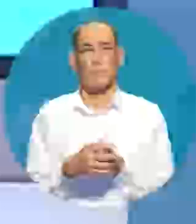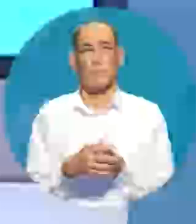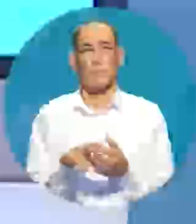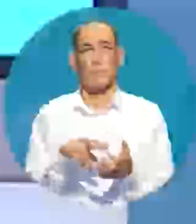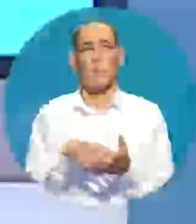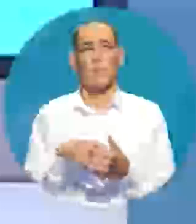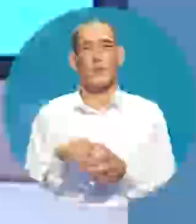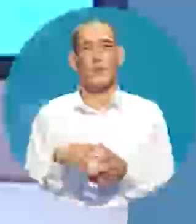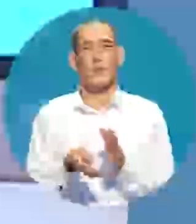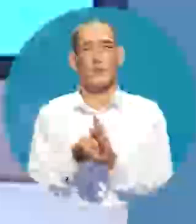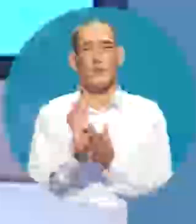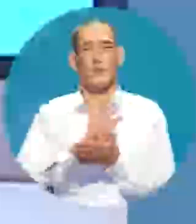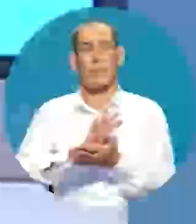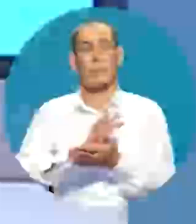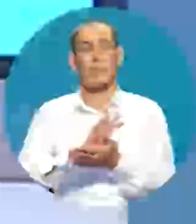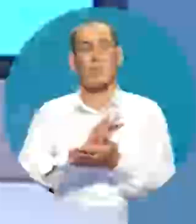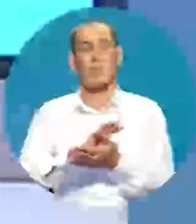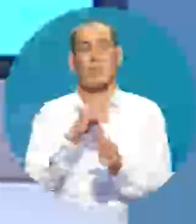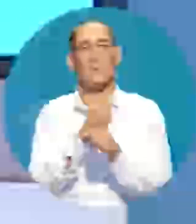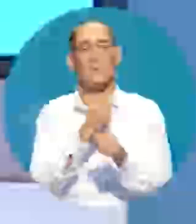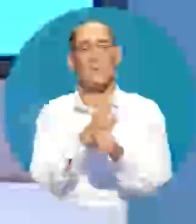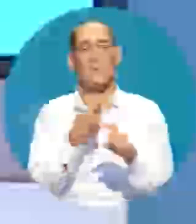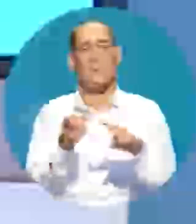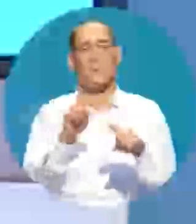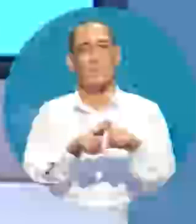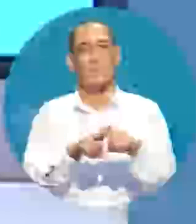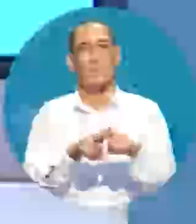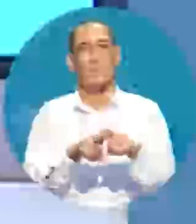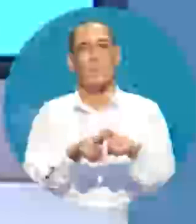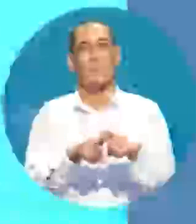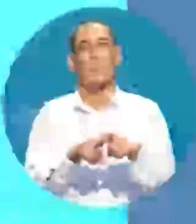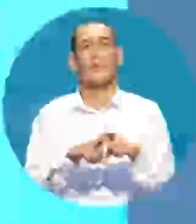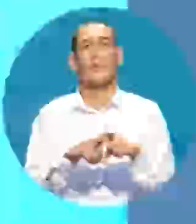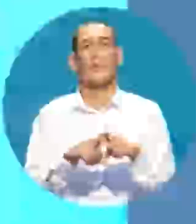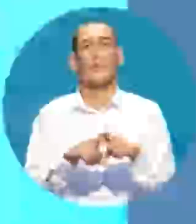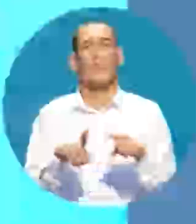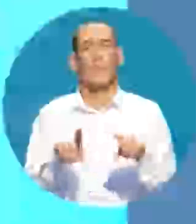Endi kırptikenni üsleu üşün iki kolumuzdan paydalanamız. Bir-birine kirgizip,